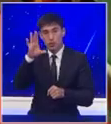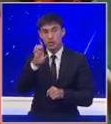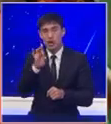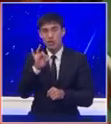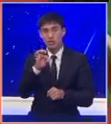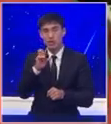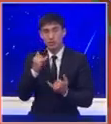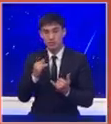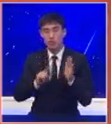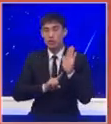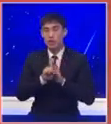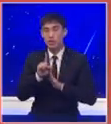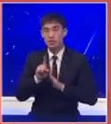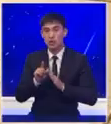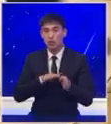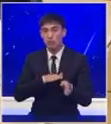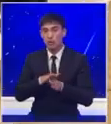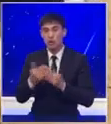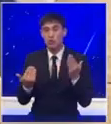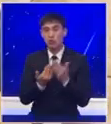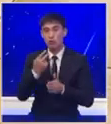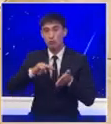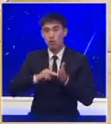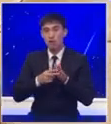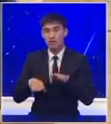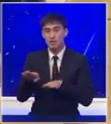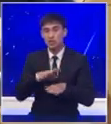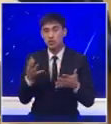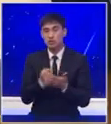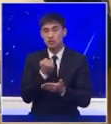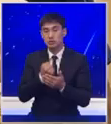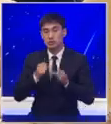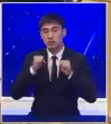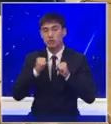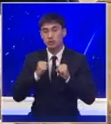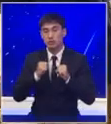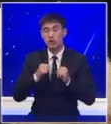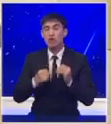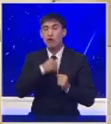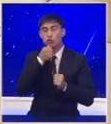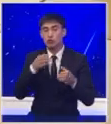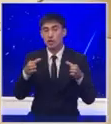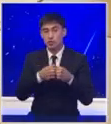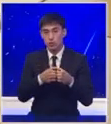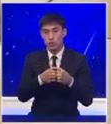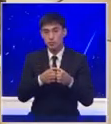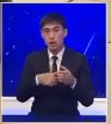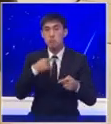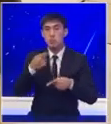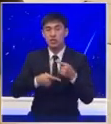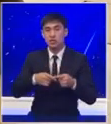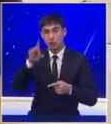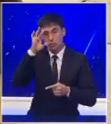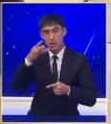уже сегодня он приступил к осуществлению нового плана достижений в своей спортивной карьере, но уже во взрослой возрастной категории. Впереди